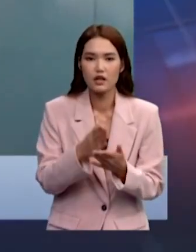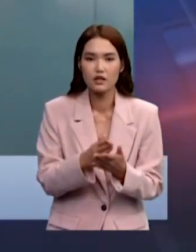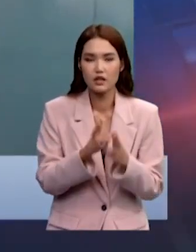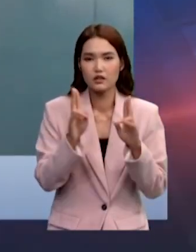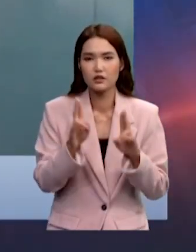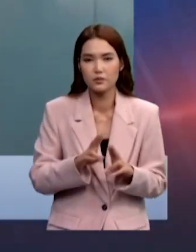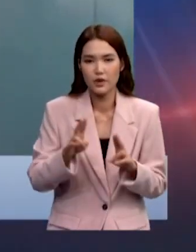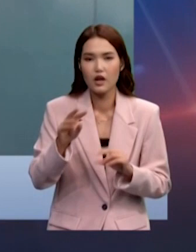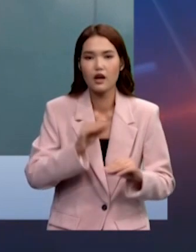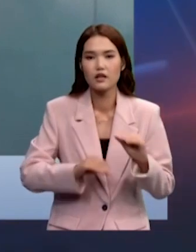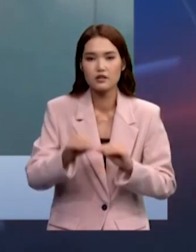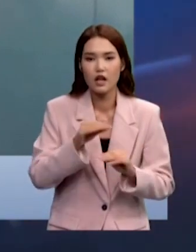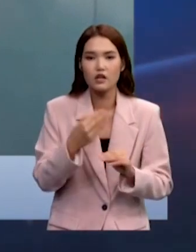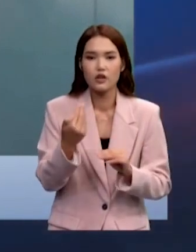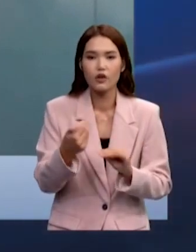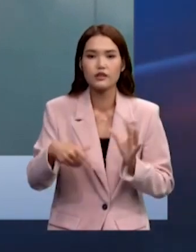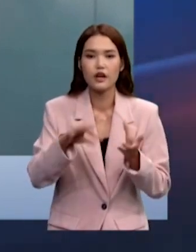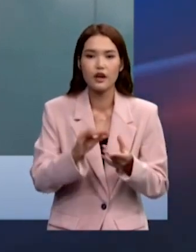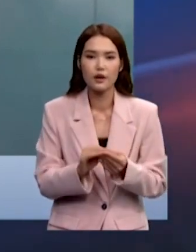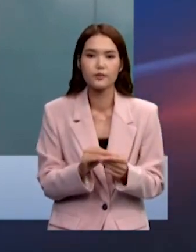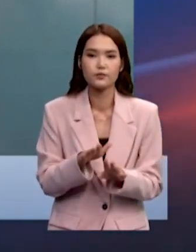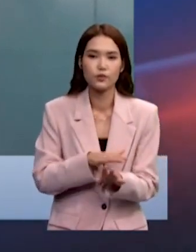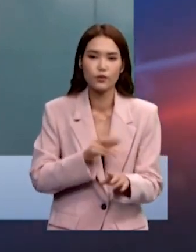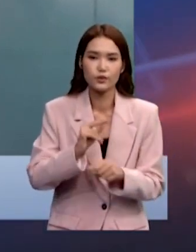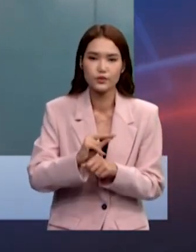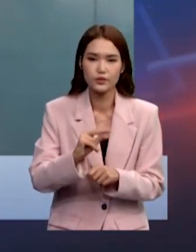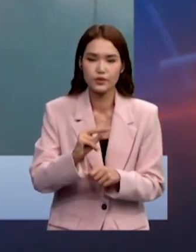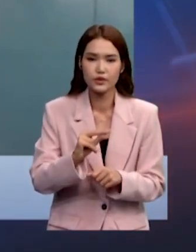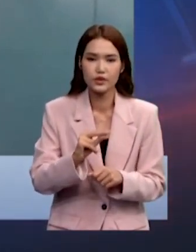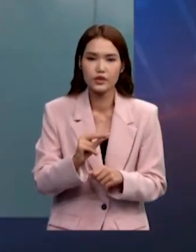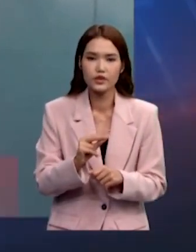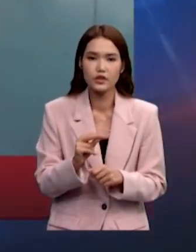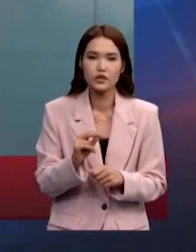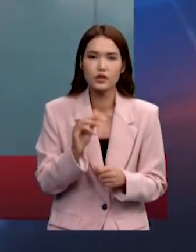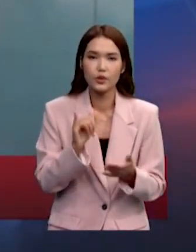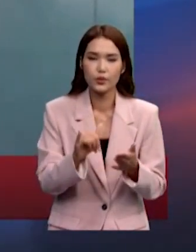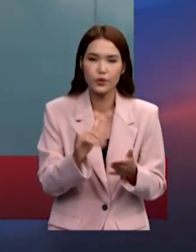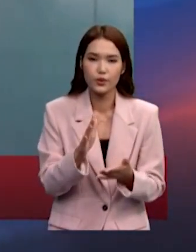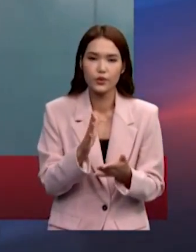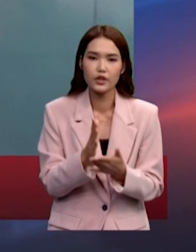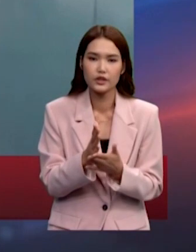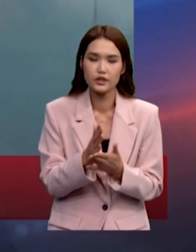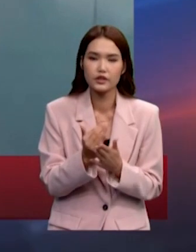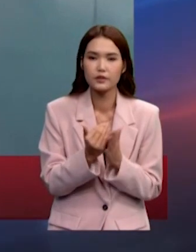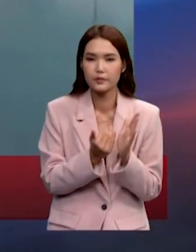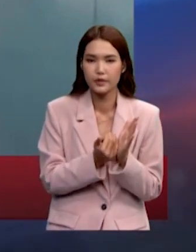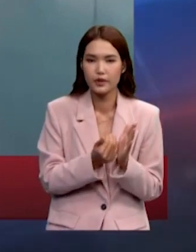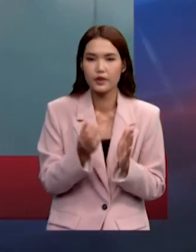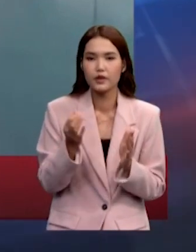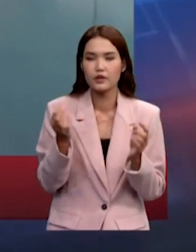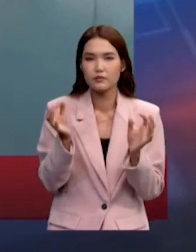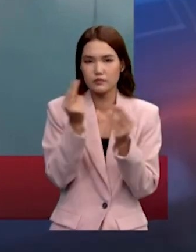Естественно, создатели, они больше, он заточен под английскую речь и под английскую